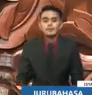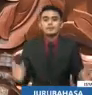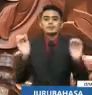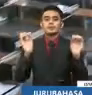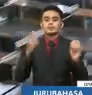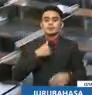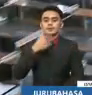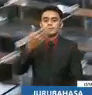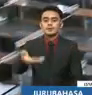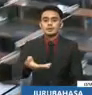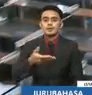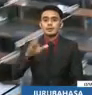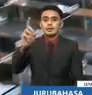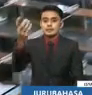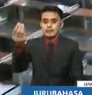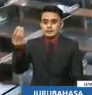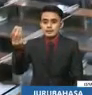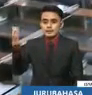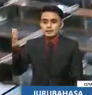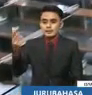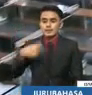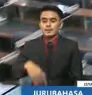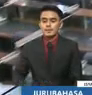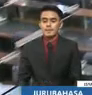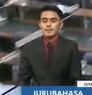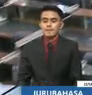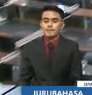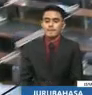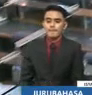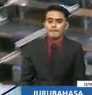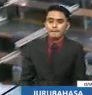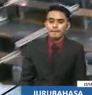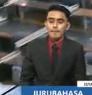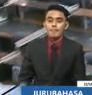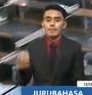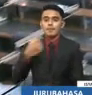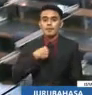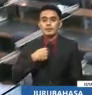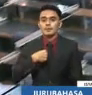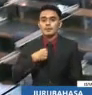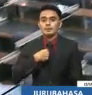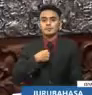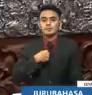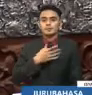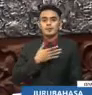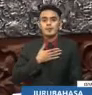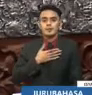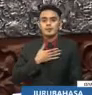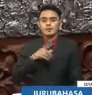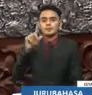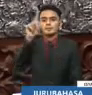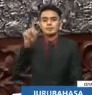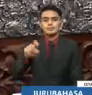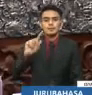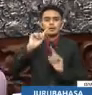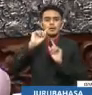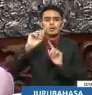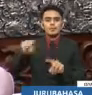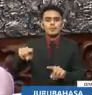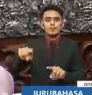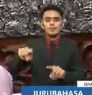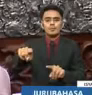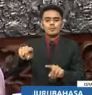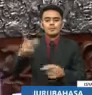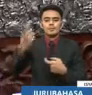Hai tadi siang jemput yang memadai informasi Kenapa oleh seseorang atau follower Saya ingin menanyakan jawabannya lebih